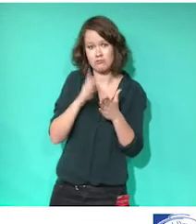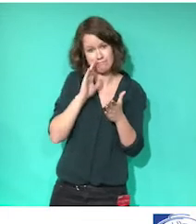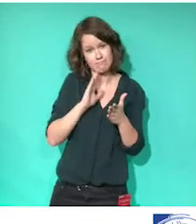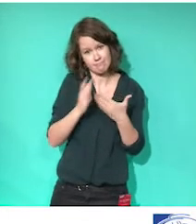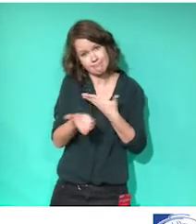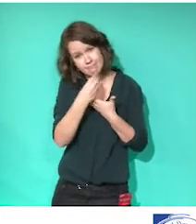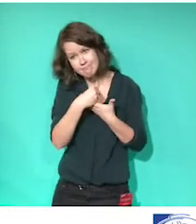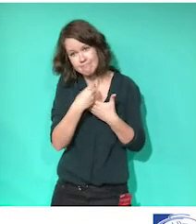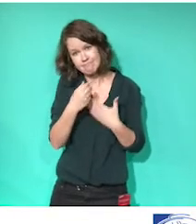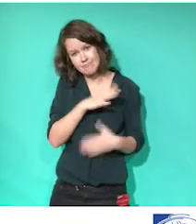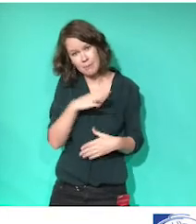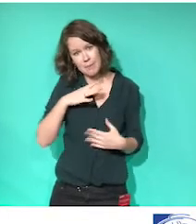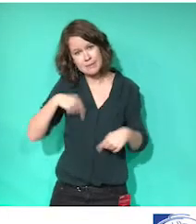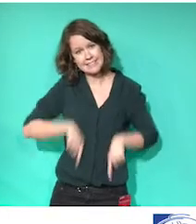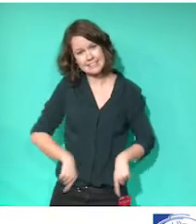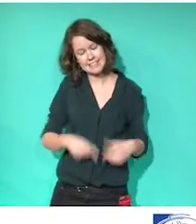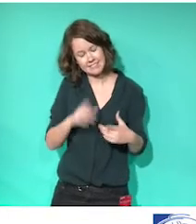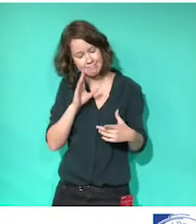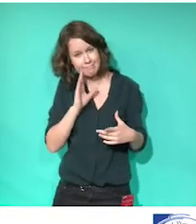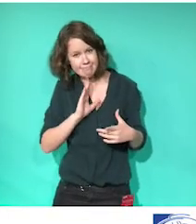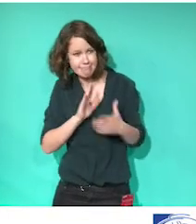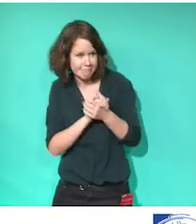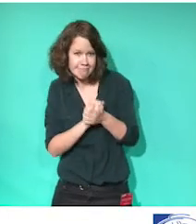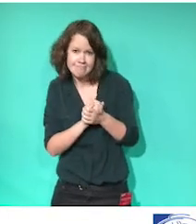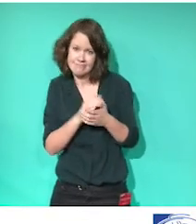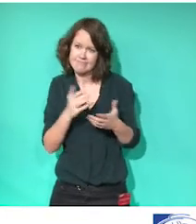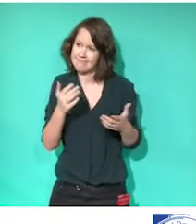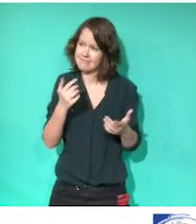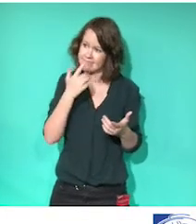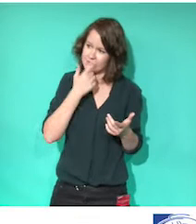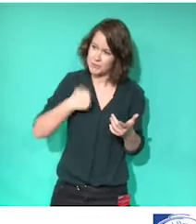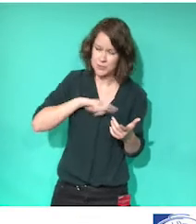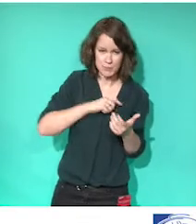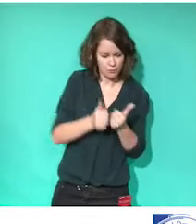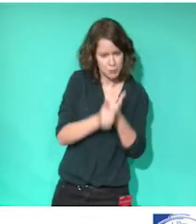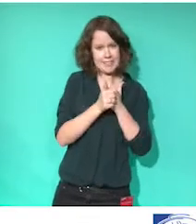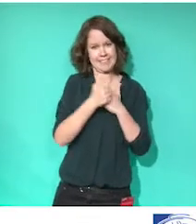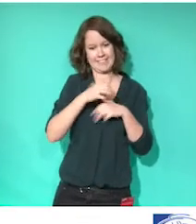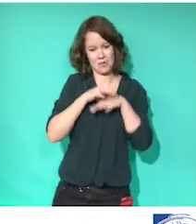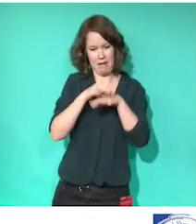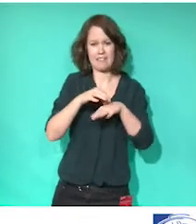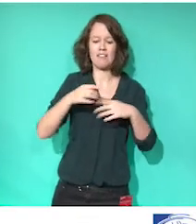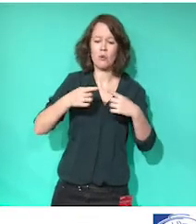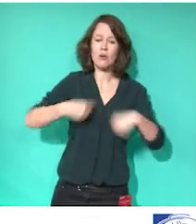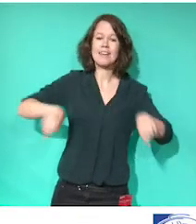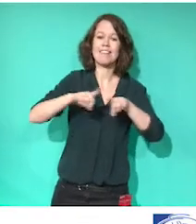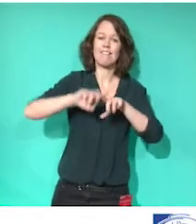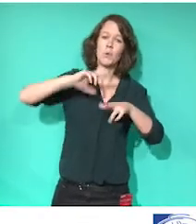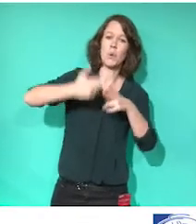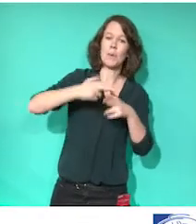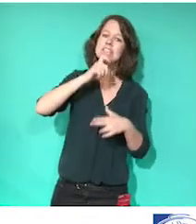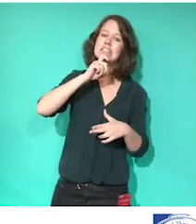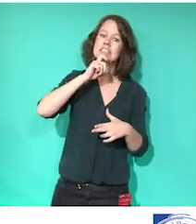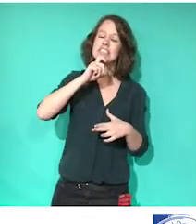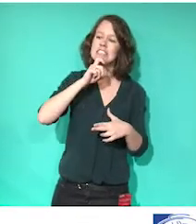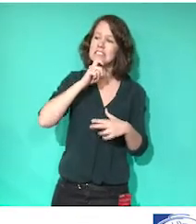comptons sur vous, Laurence, pour accompagner ce collectif. On n'a pas encore trouvé le nom et on aimerait pouvoir l'utiliser